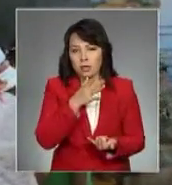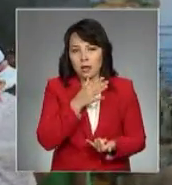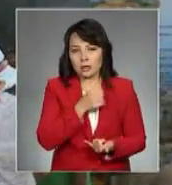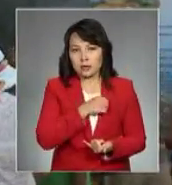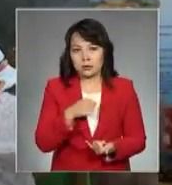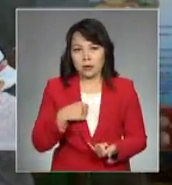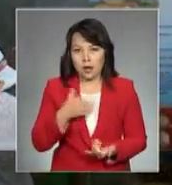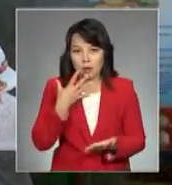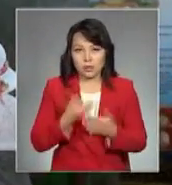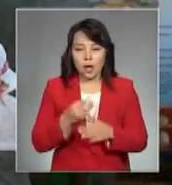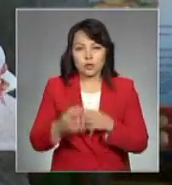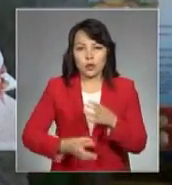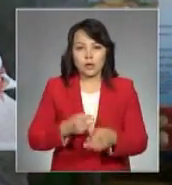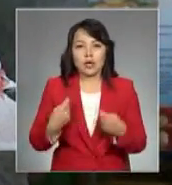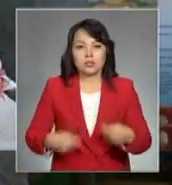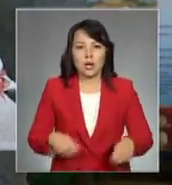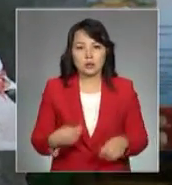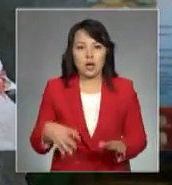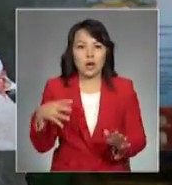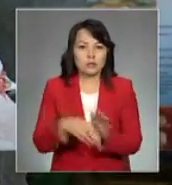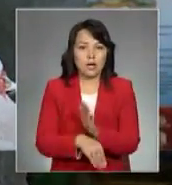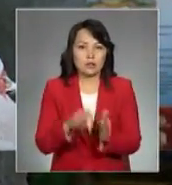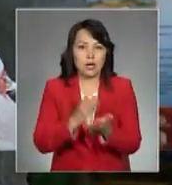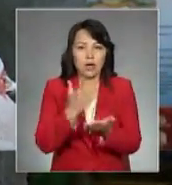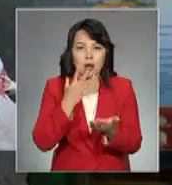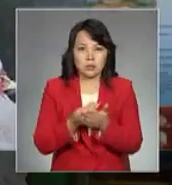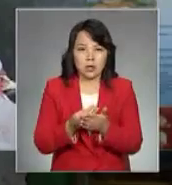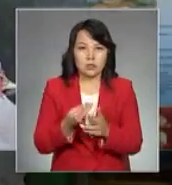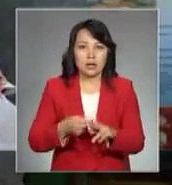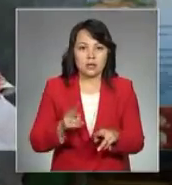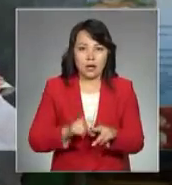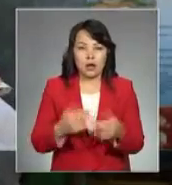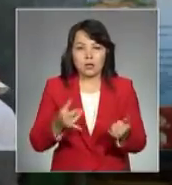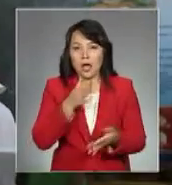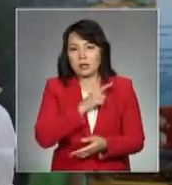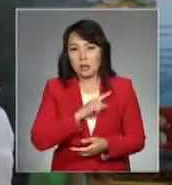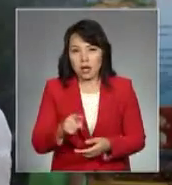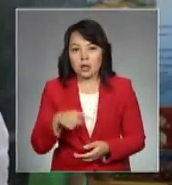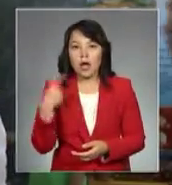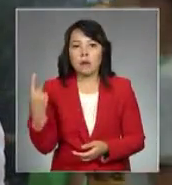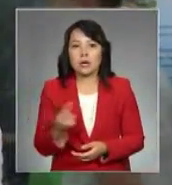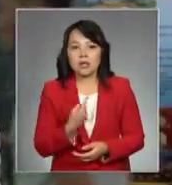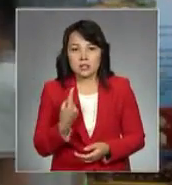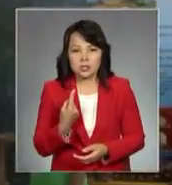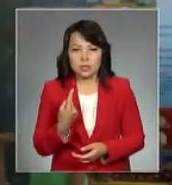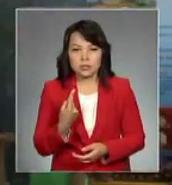таңда дүниежүзілік сауда ұйымына кіріп, жаңағы бүгінгі күннің бірінші